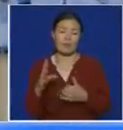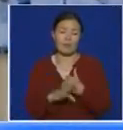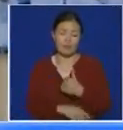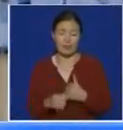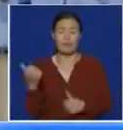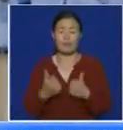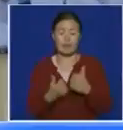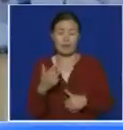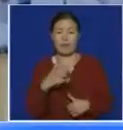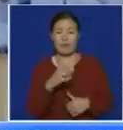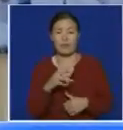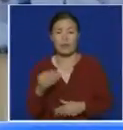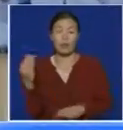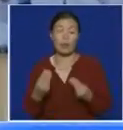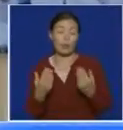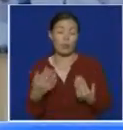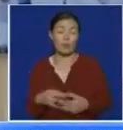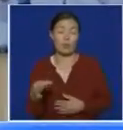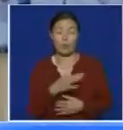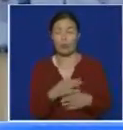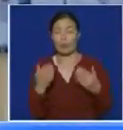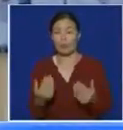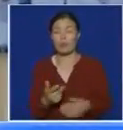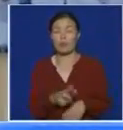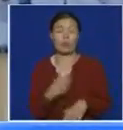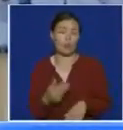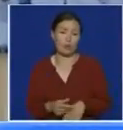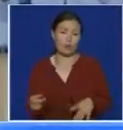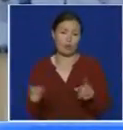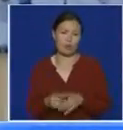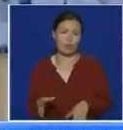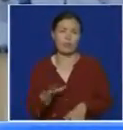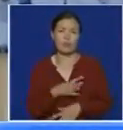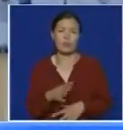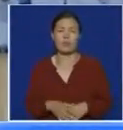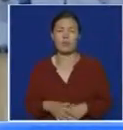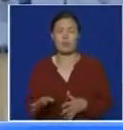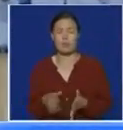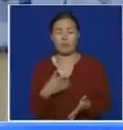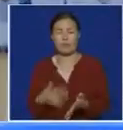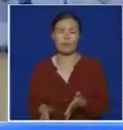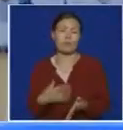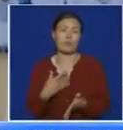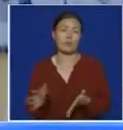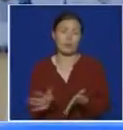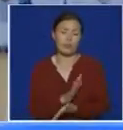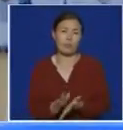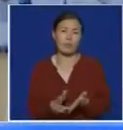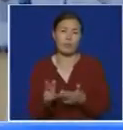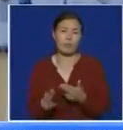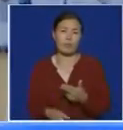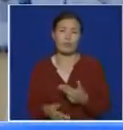Ақтық мәре финалдық ойында облыстық ауруханамен кездескен болатынбыз. Есеп тең аяқталып,